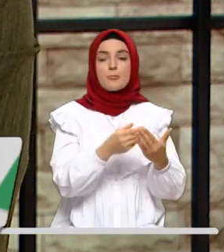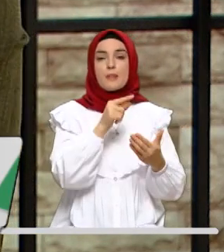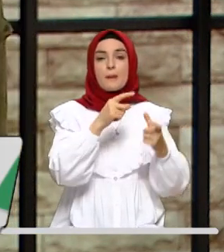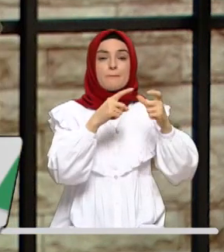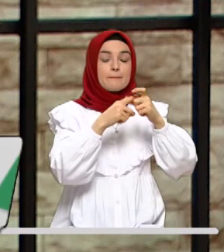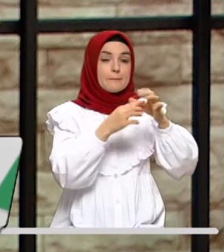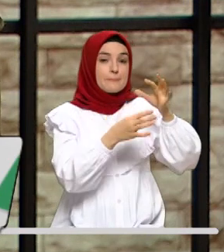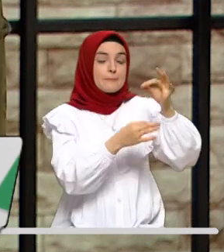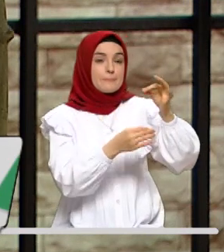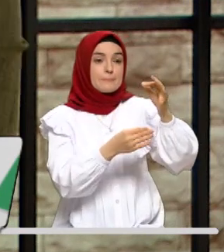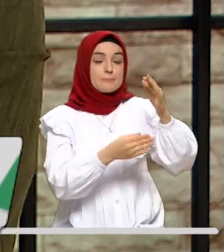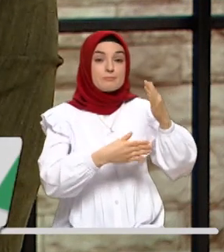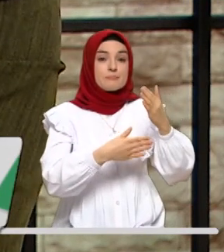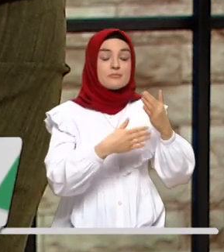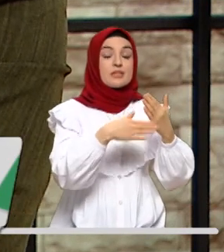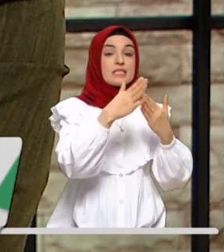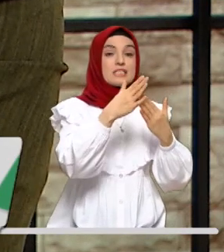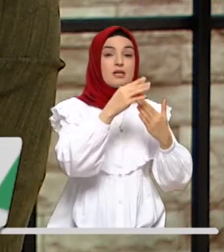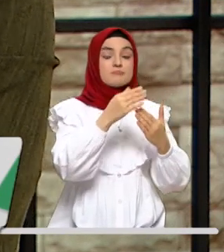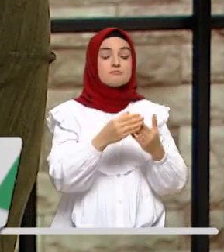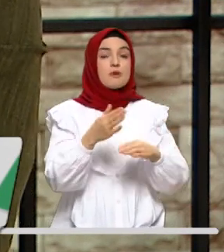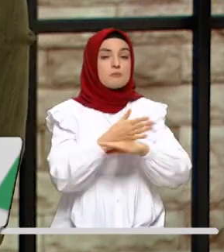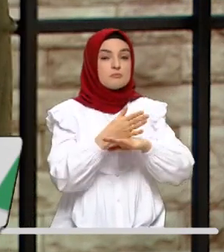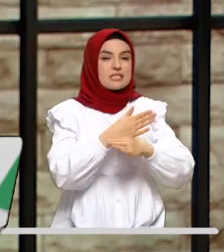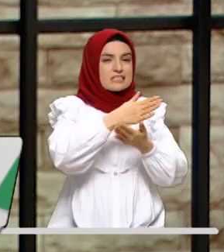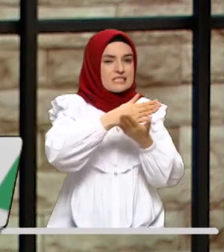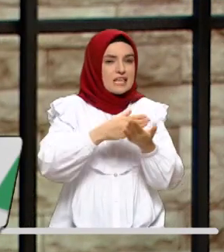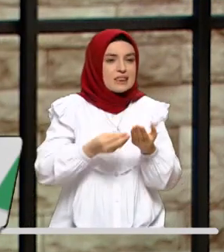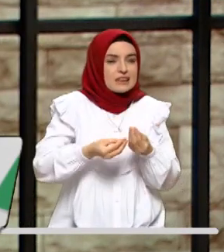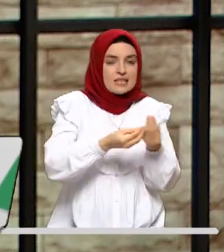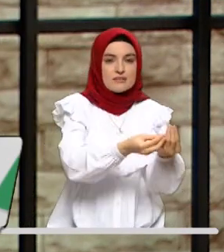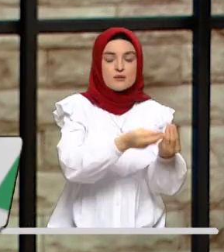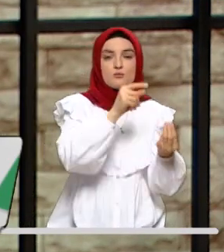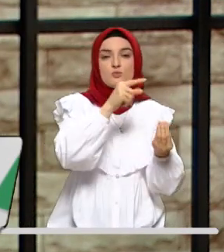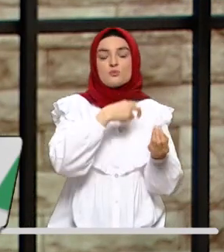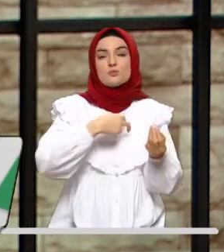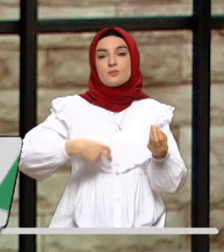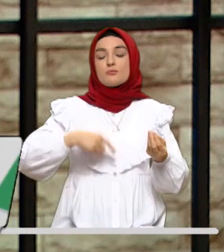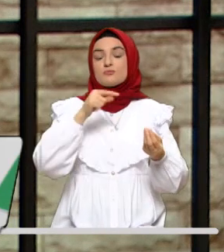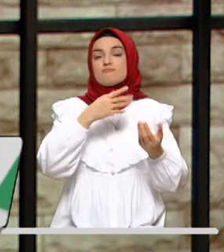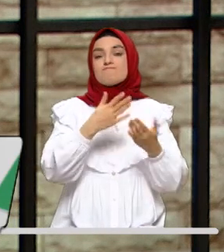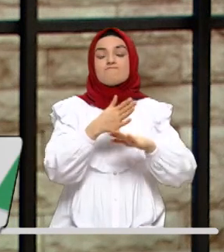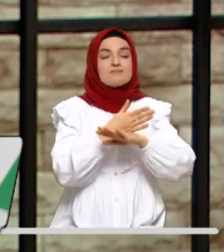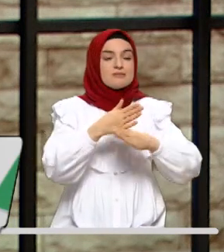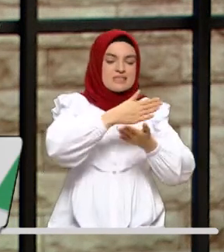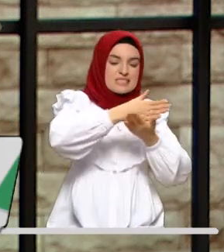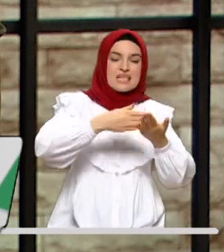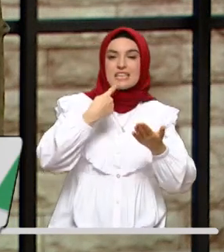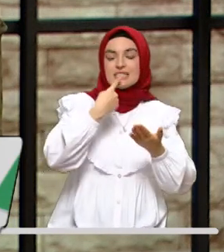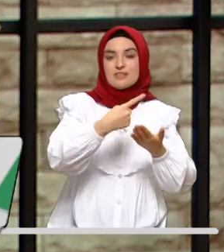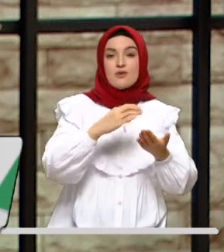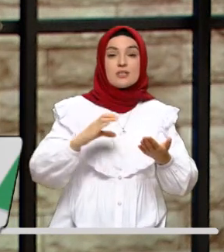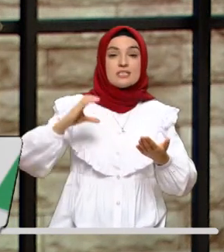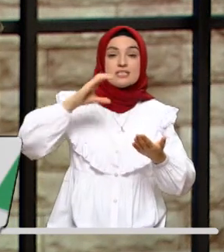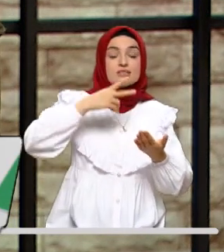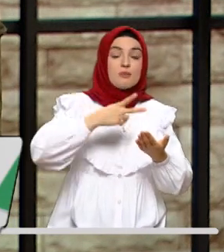Bekir'i geçeceğim. Malının yarısını getiriyor. Diyor ki ya Resulallah bu benim malımın yarısıdır. İslam yolunda